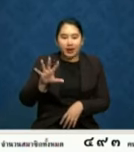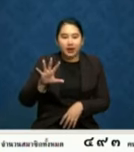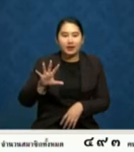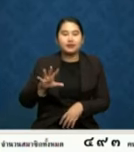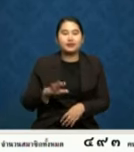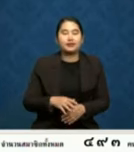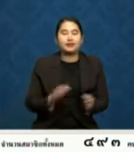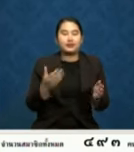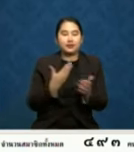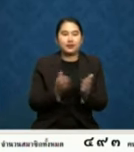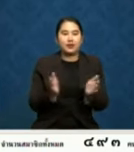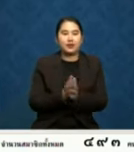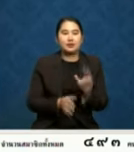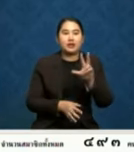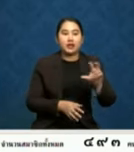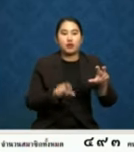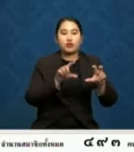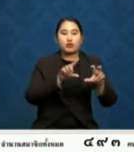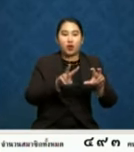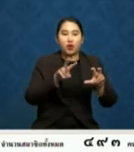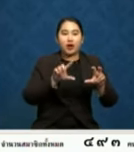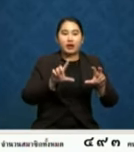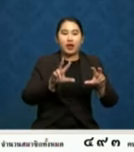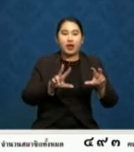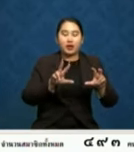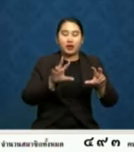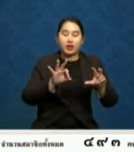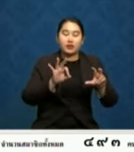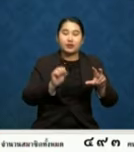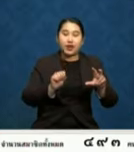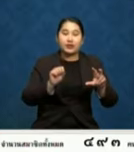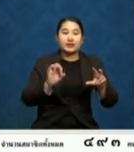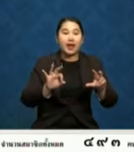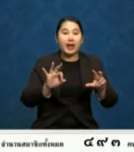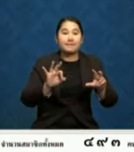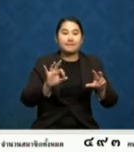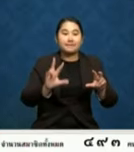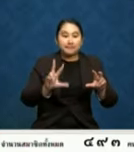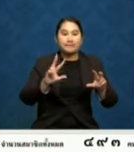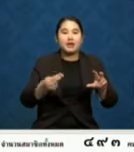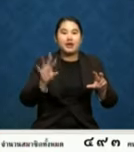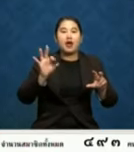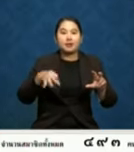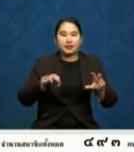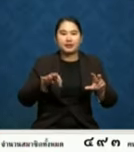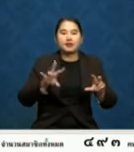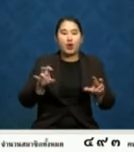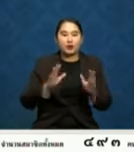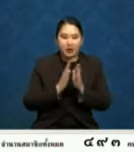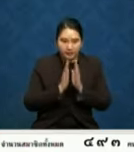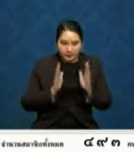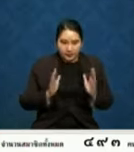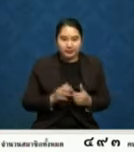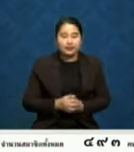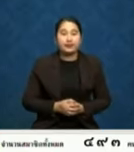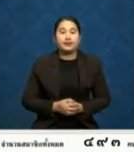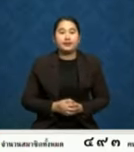วงเงิน 3293 5,700ล้านบาทครับขอบคุณ